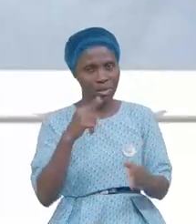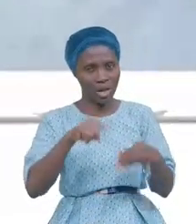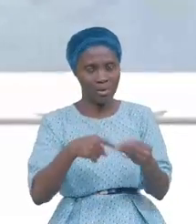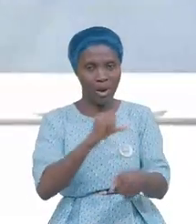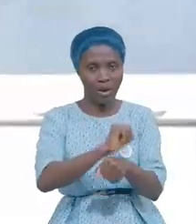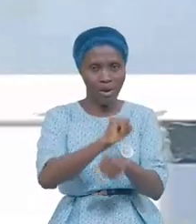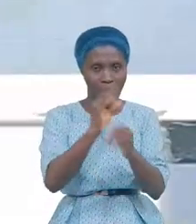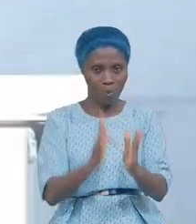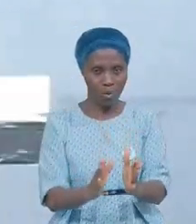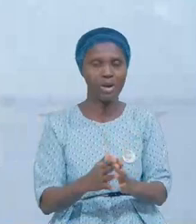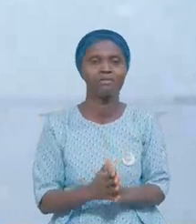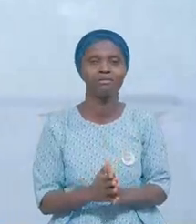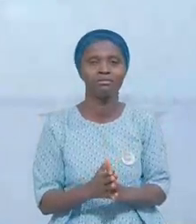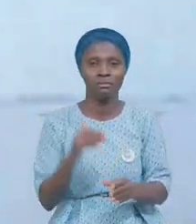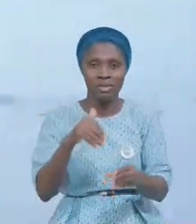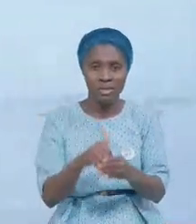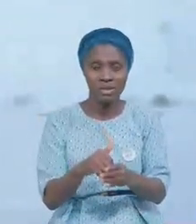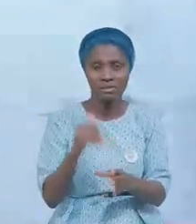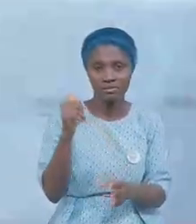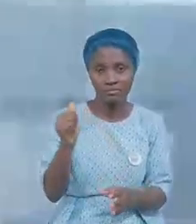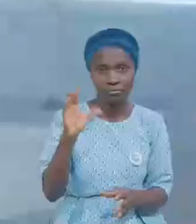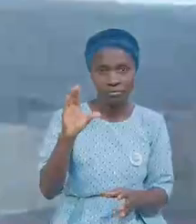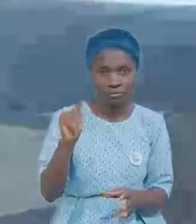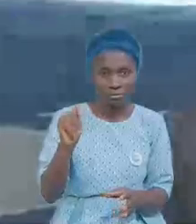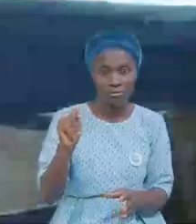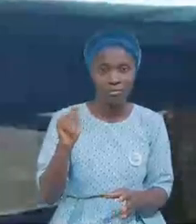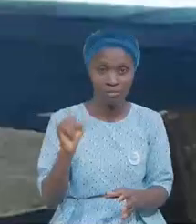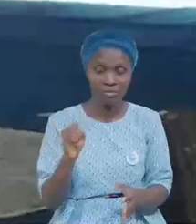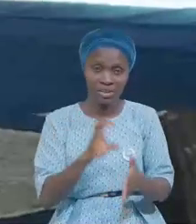Nous voyons Actes des Apôtres, chapitre 8,